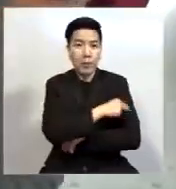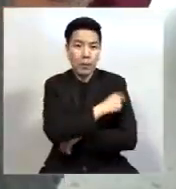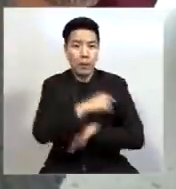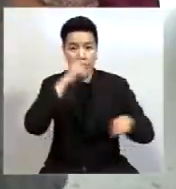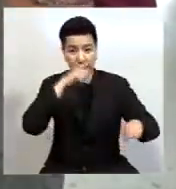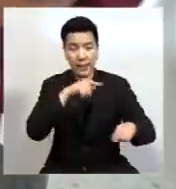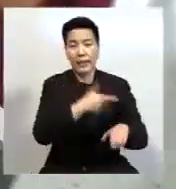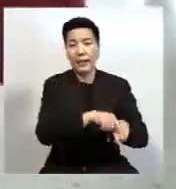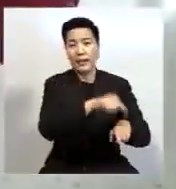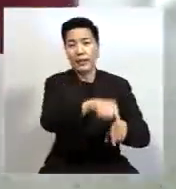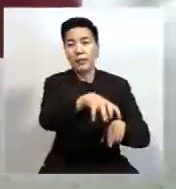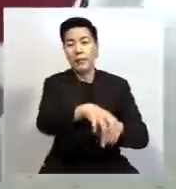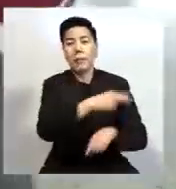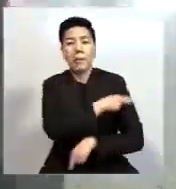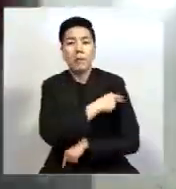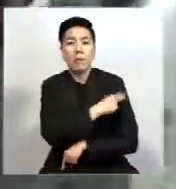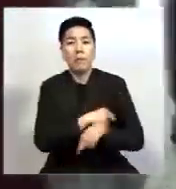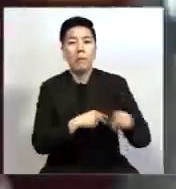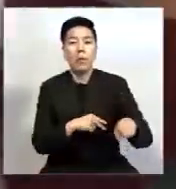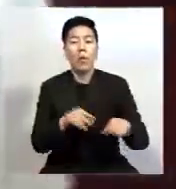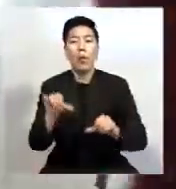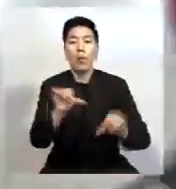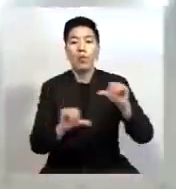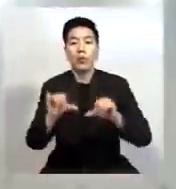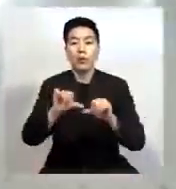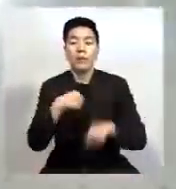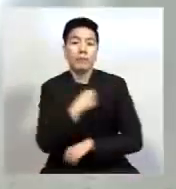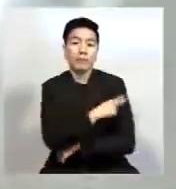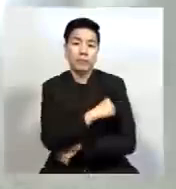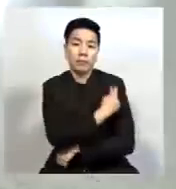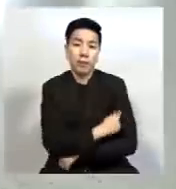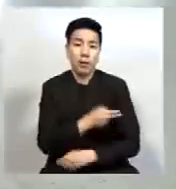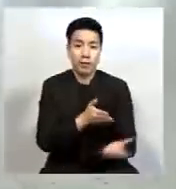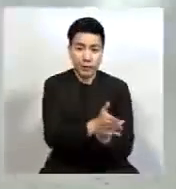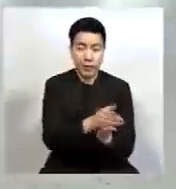และการแพทย์ทางเลือกกรมวิทยาศาสตร์การแพทย์